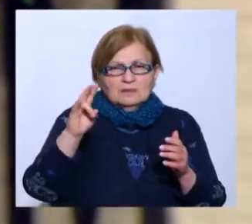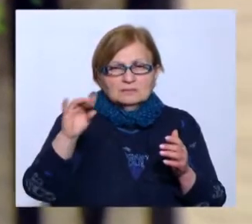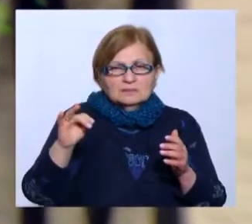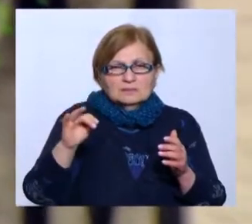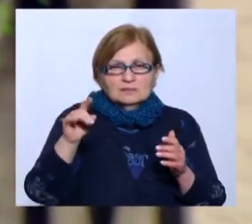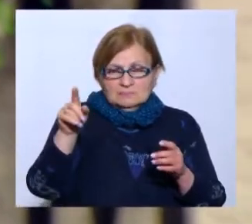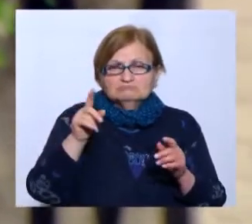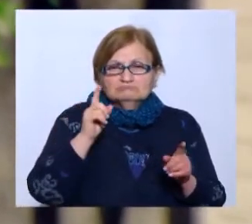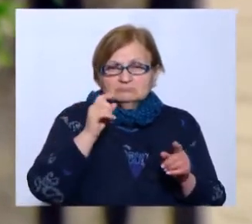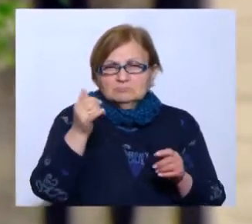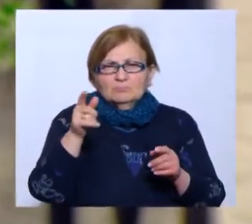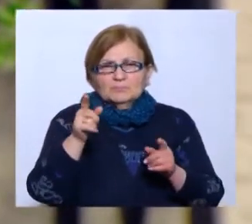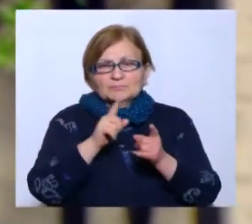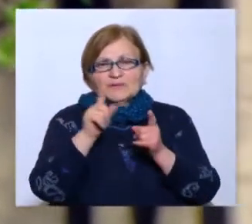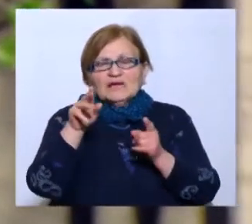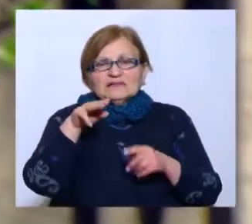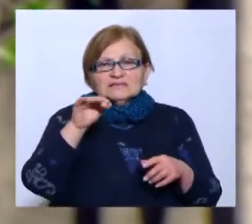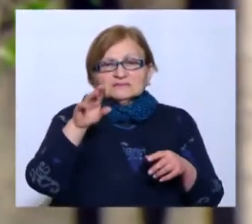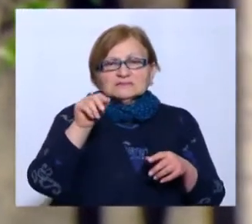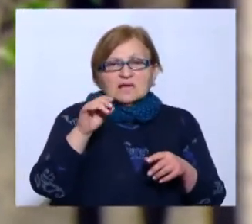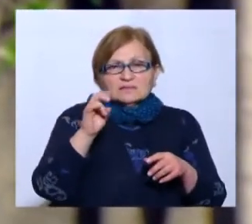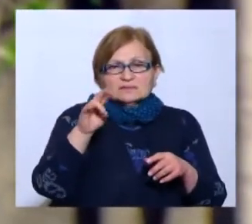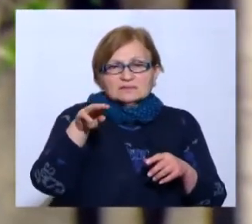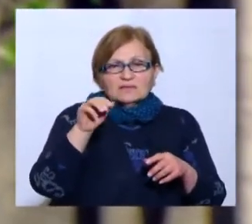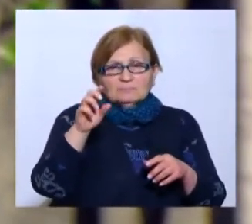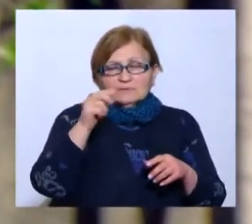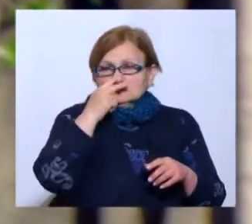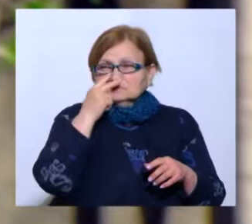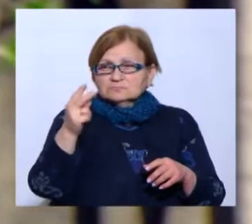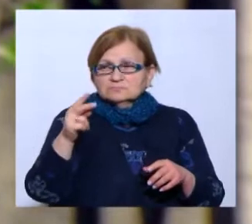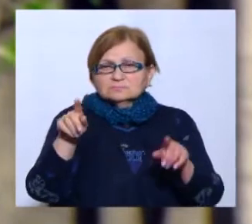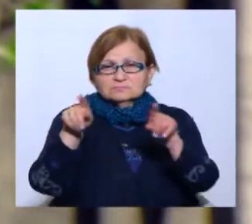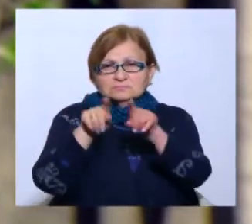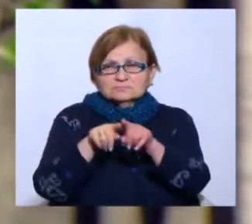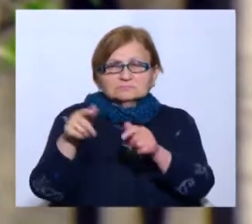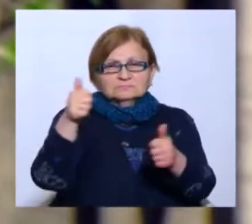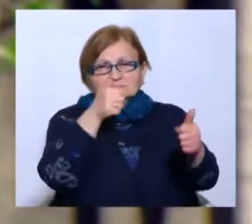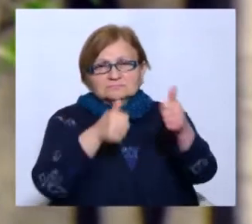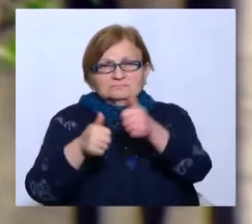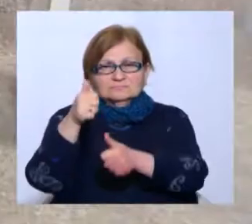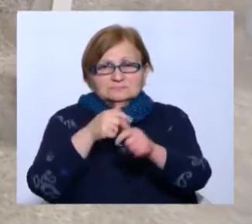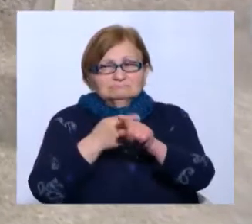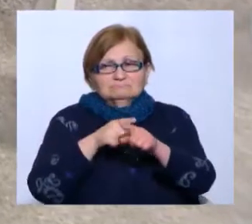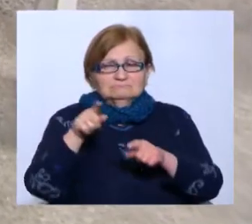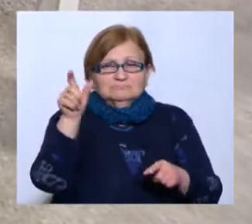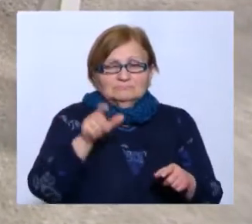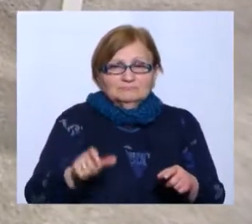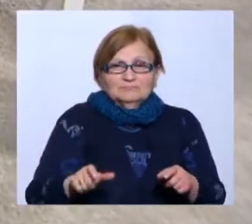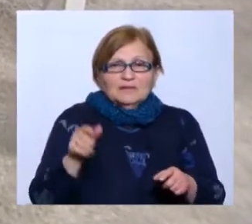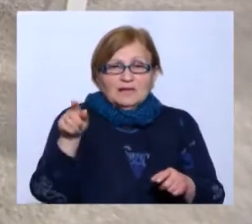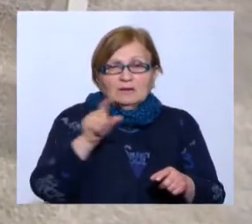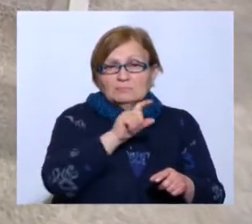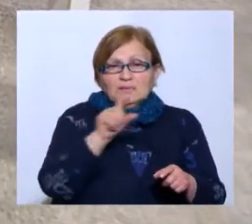სავარაუდოდ გახდა კიდევაც ტიციან ტაბიძესათვის სწორედ გალაქტიონთან შედარების საფუძველი. რამდენიმე სტროფს წაგიკითხავთ